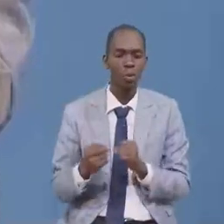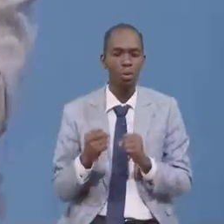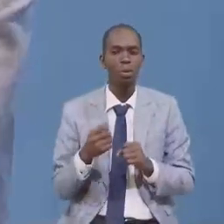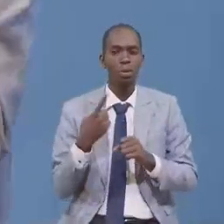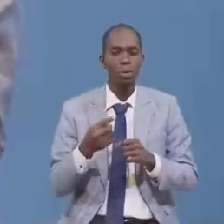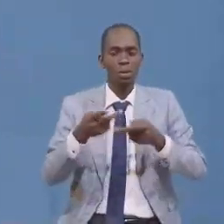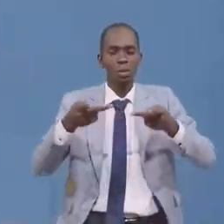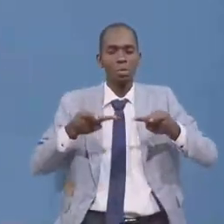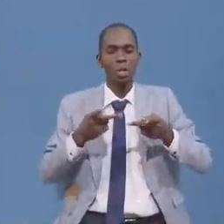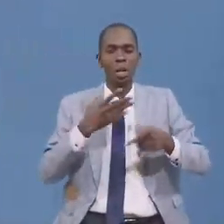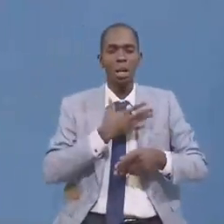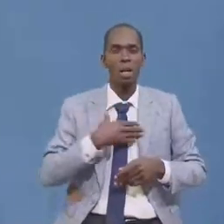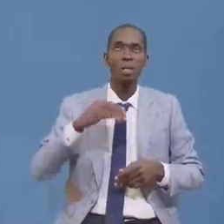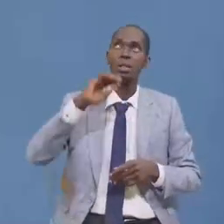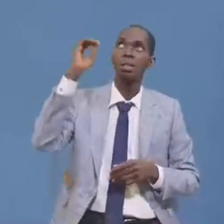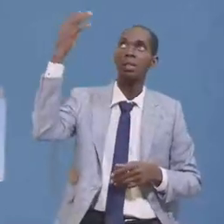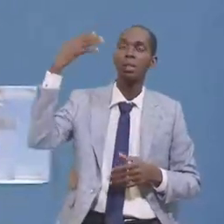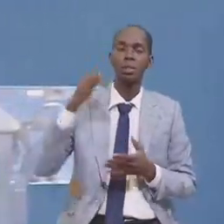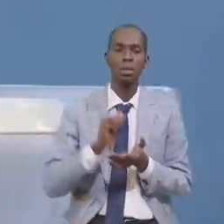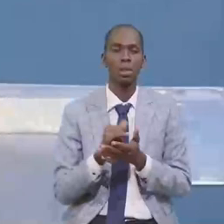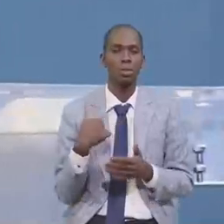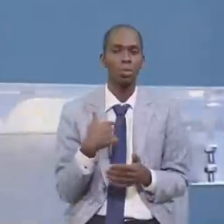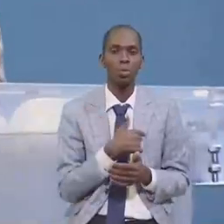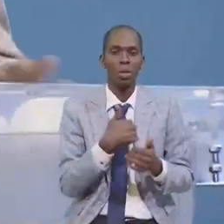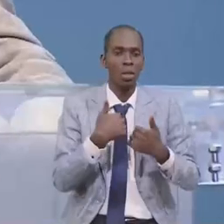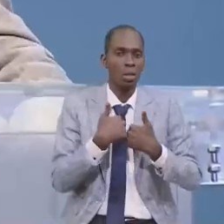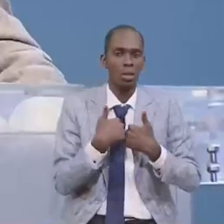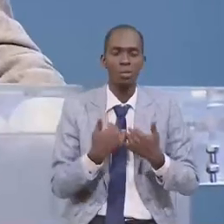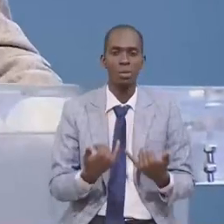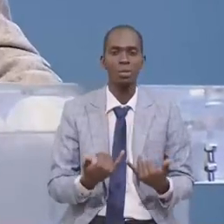C'est lui qui nous a donné l'autorité, la puissance que nous avons.